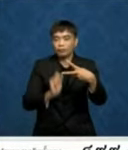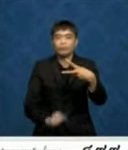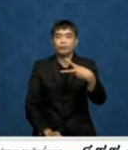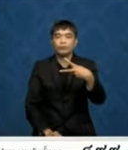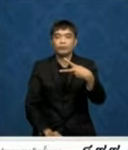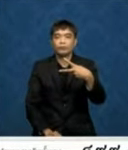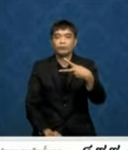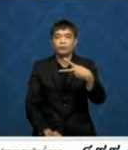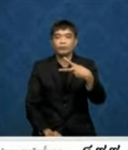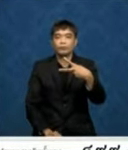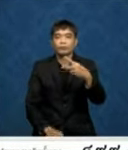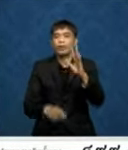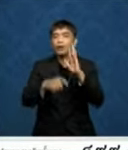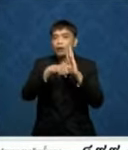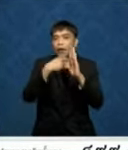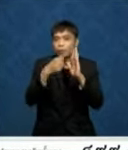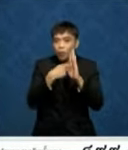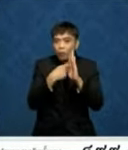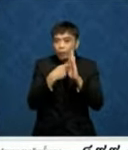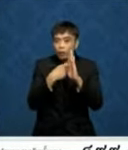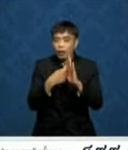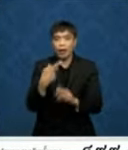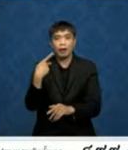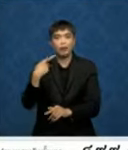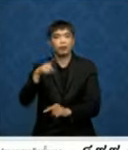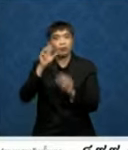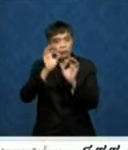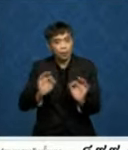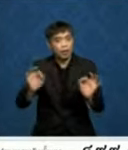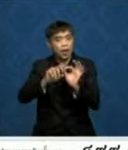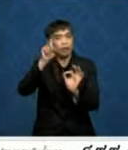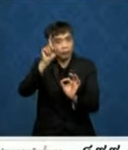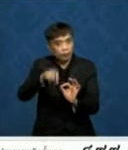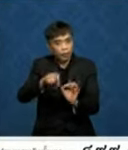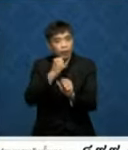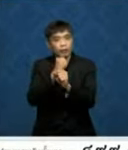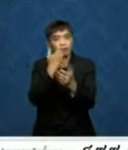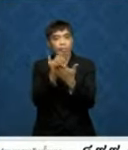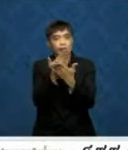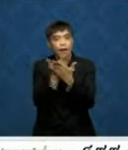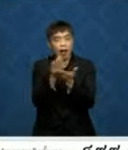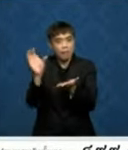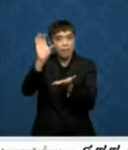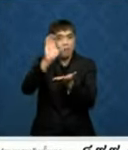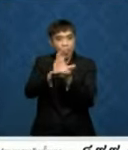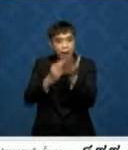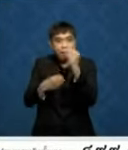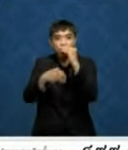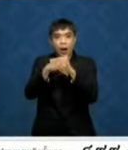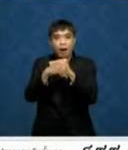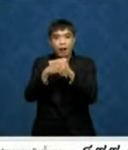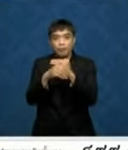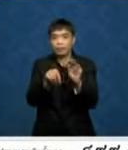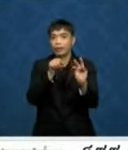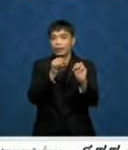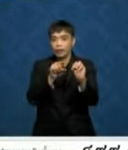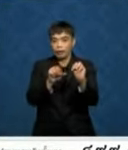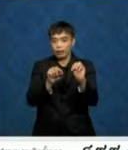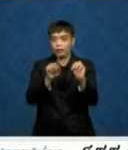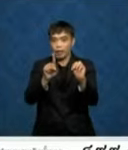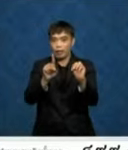คือประเด็นเหตุผลและความจำเป็นที่จะต้องตราพระราชบัญญัติงบประมาณรายจ่ายเพิ่มเติมฉบับนี้นะครับเพราะว่ามาตรา21แห่งพระราชบัญญั